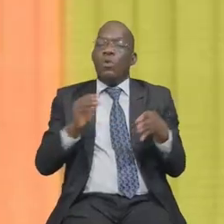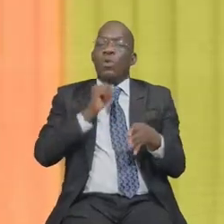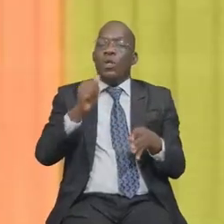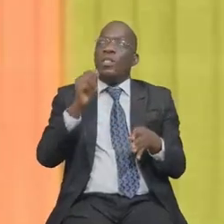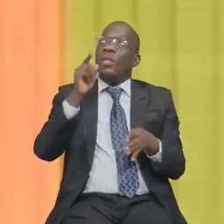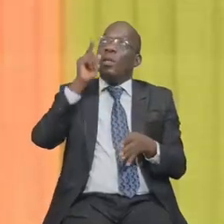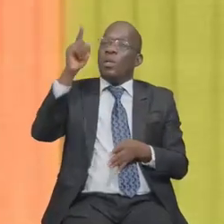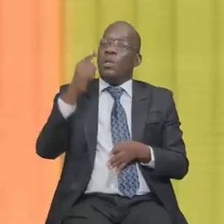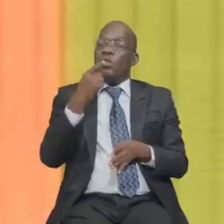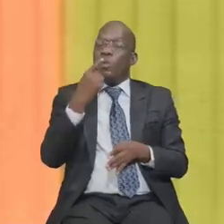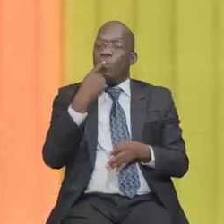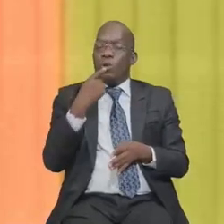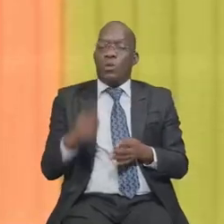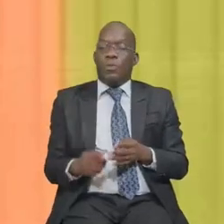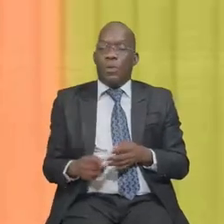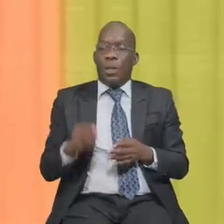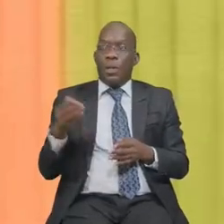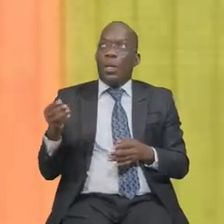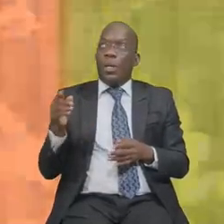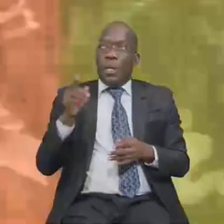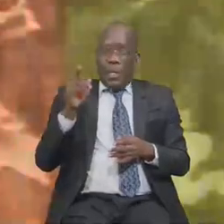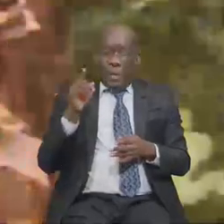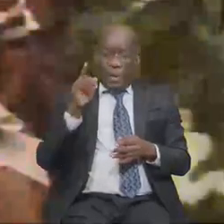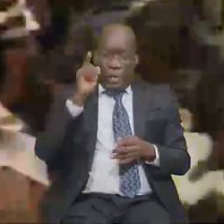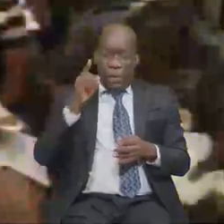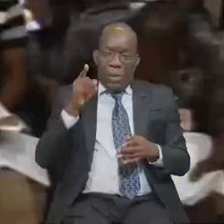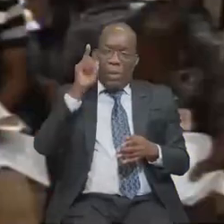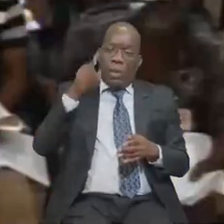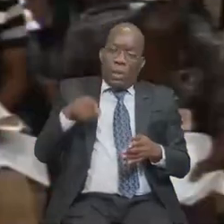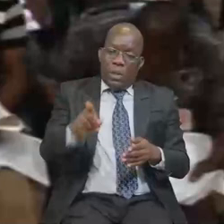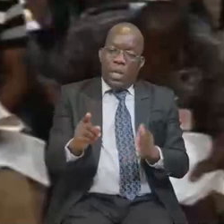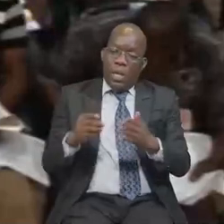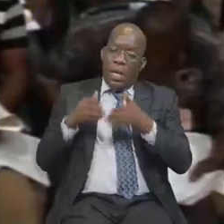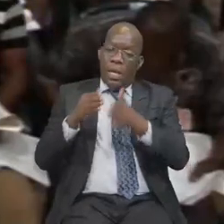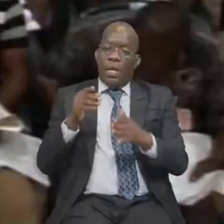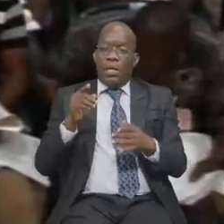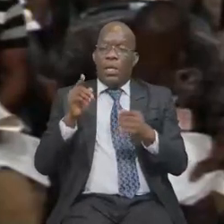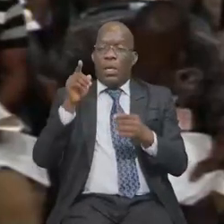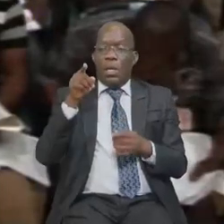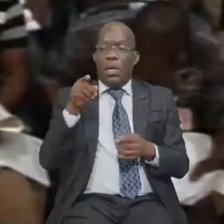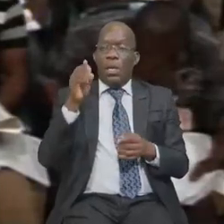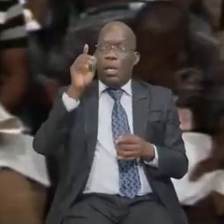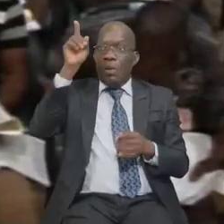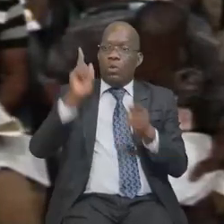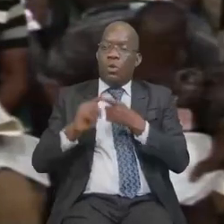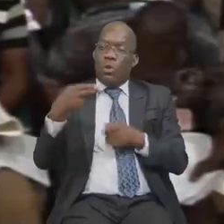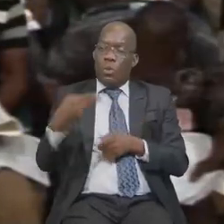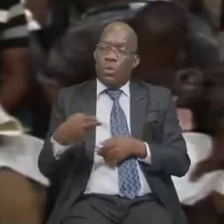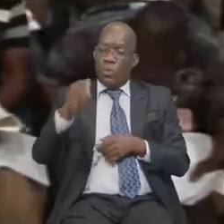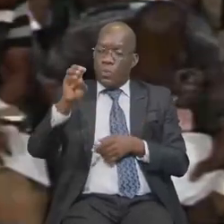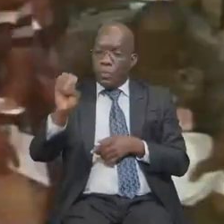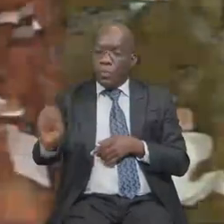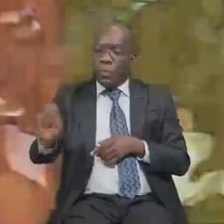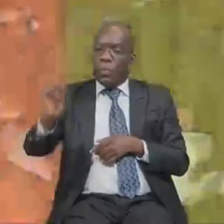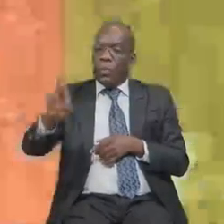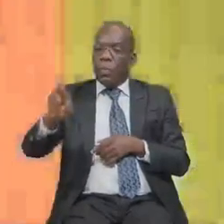Ils l'ont conduit à Hérode. Ils l'ont amené devant Pilate. Et Hérode